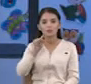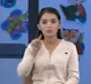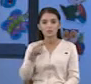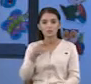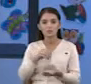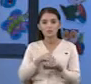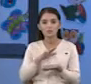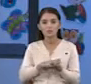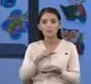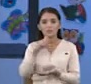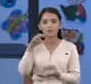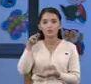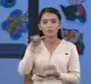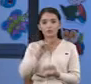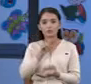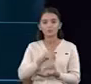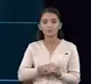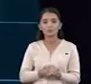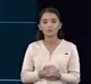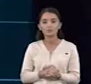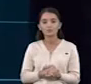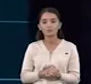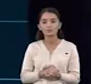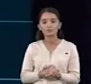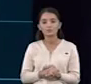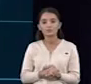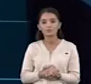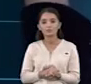Запятая. Эту.